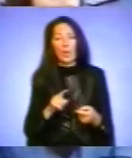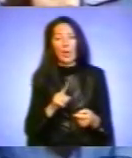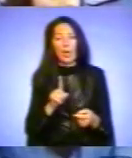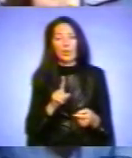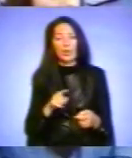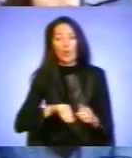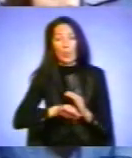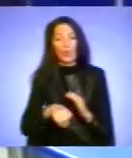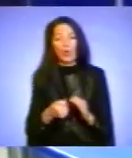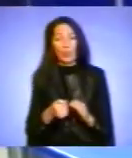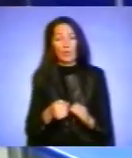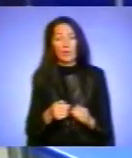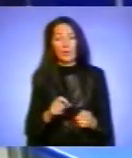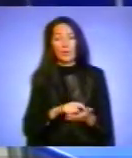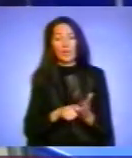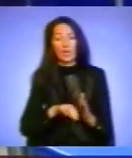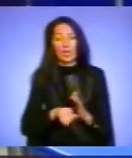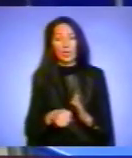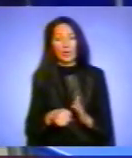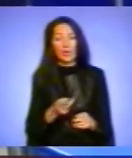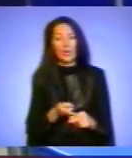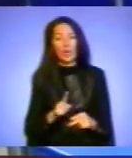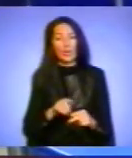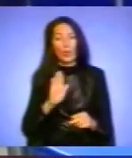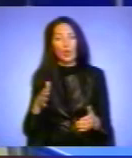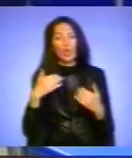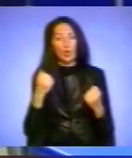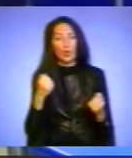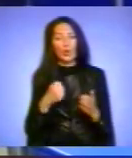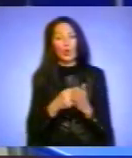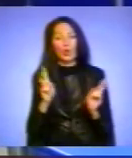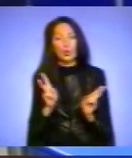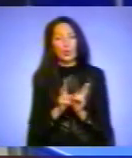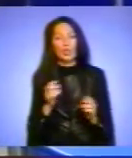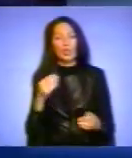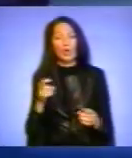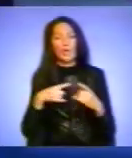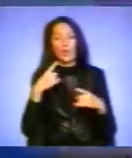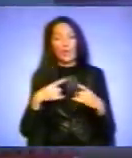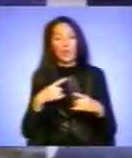квартирних. На цьому будьте здорові, до зустрічі в ефірі.